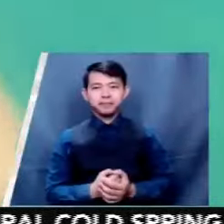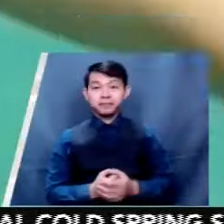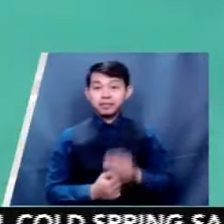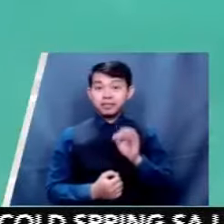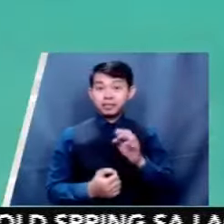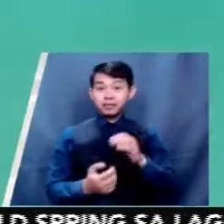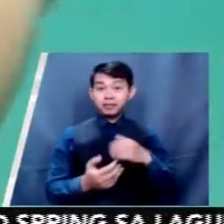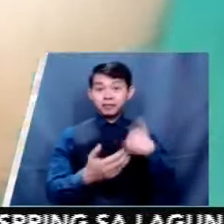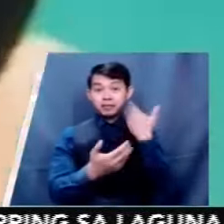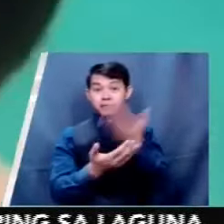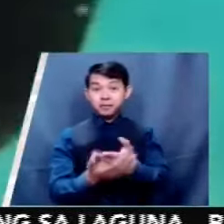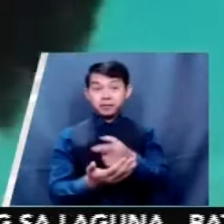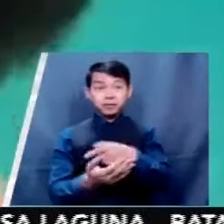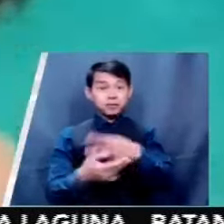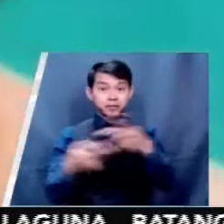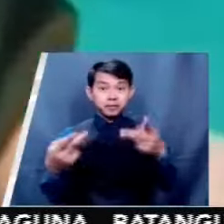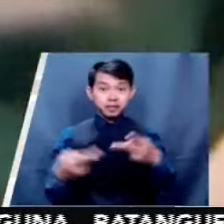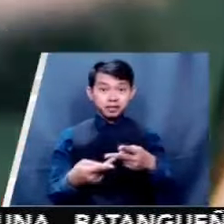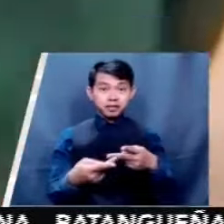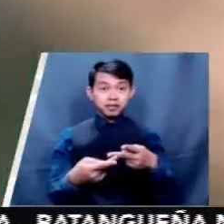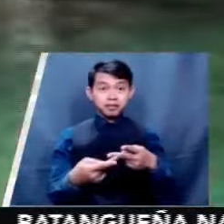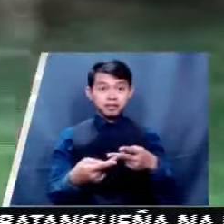mahihiyang sumigaw ng Ang